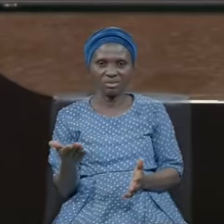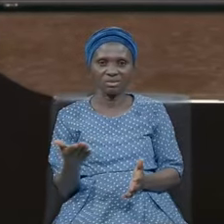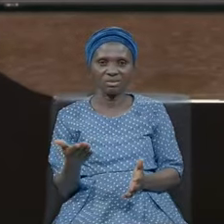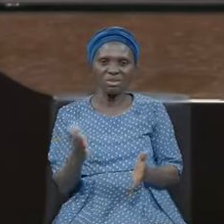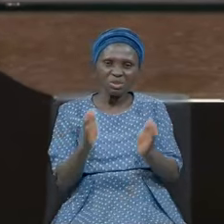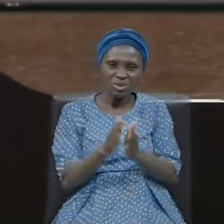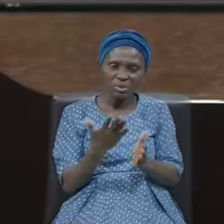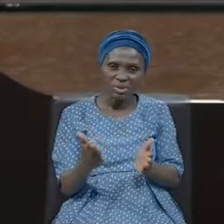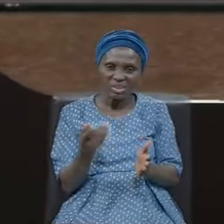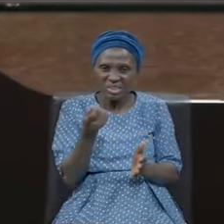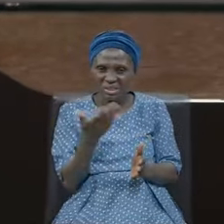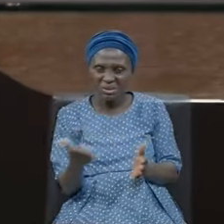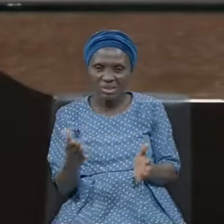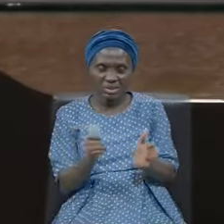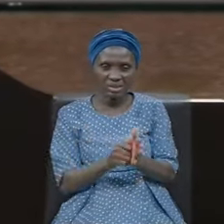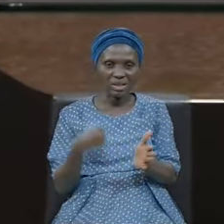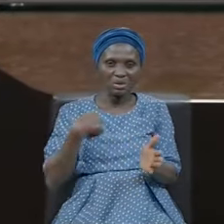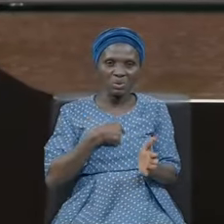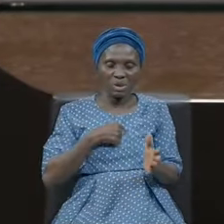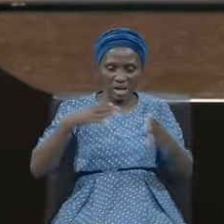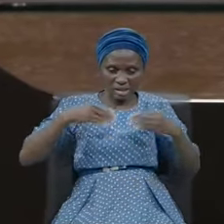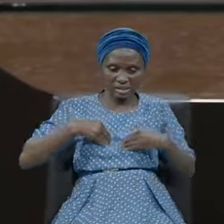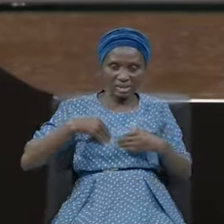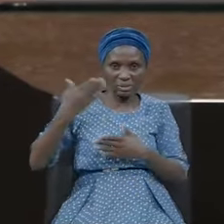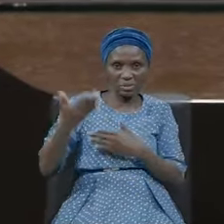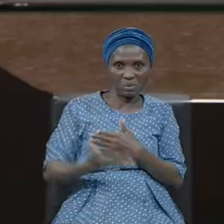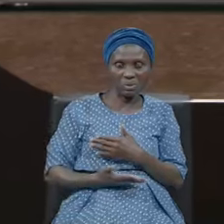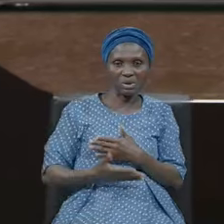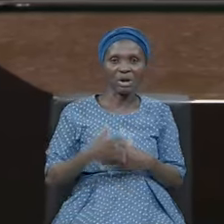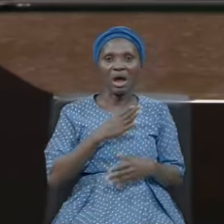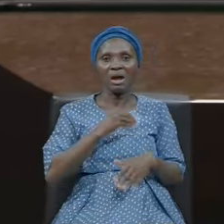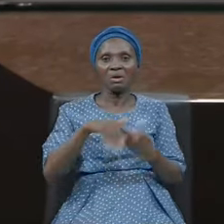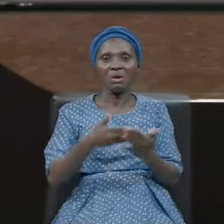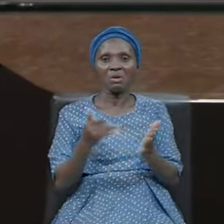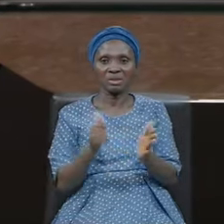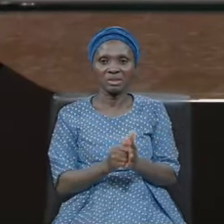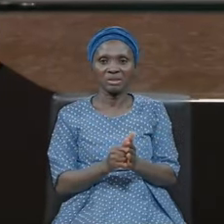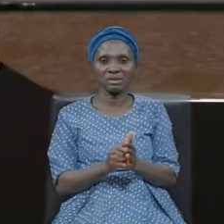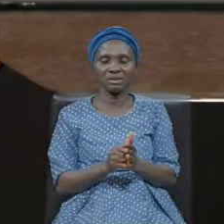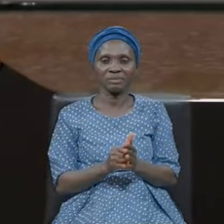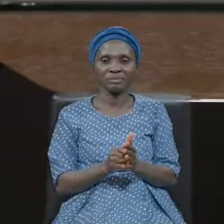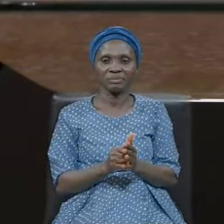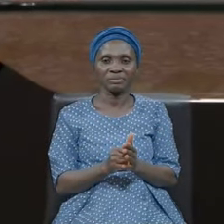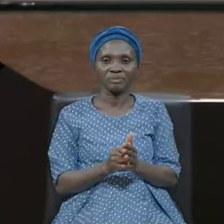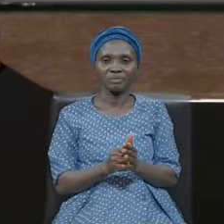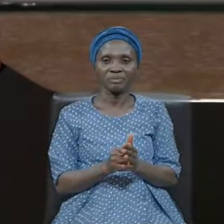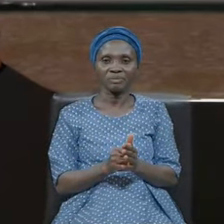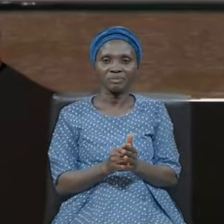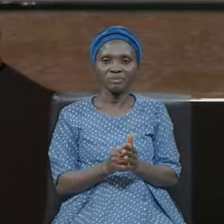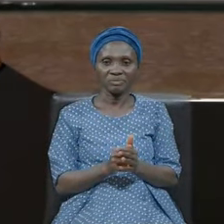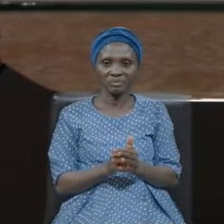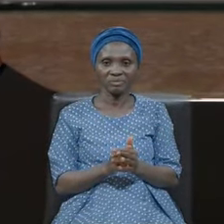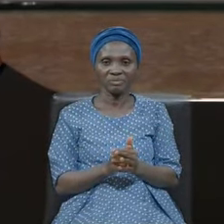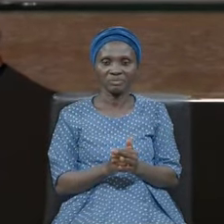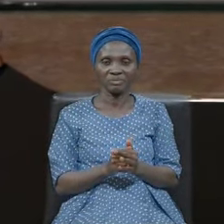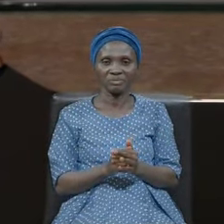grande embrassade, tout cela avec les autres qui ne sont pas votre femme, votre mari, évitez